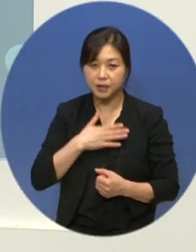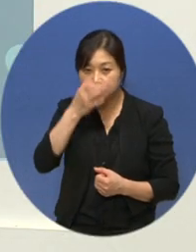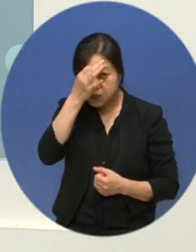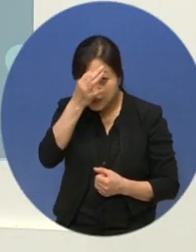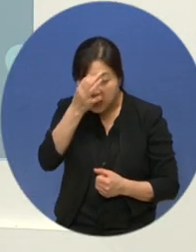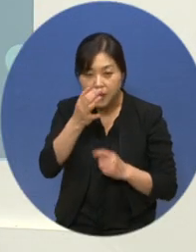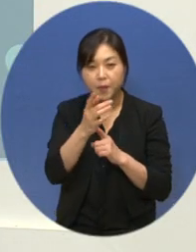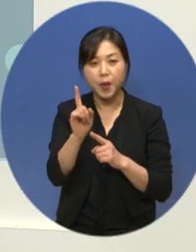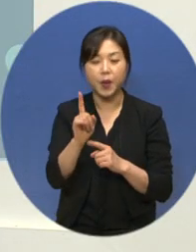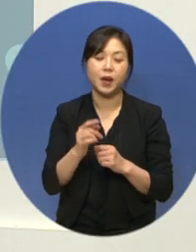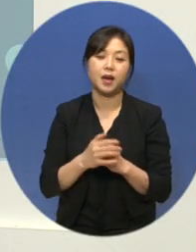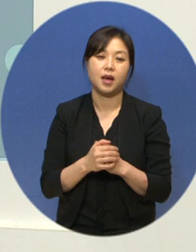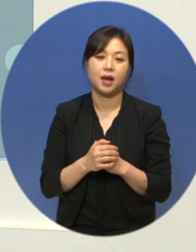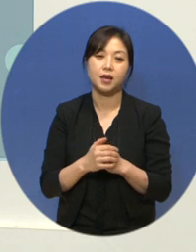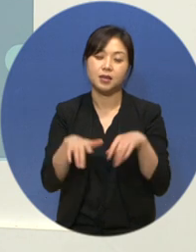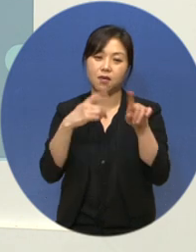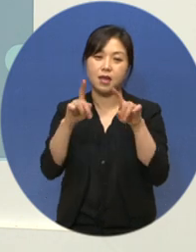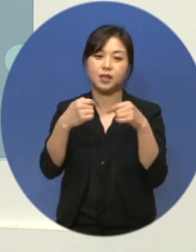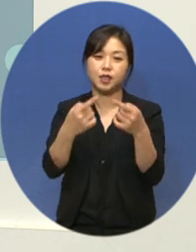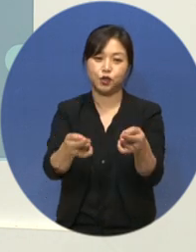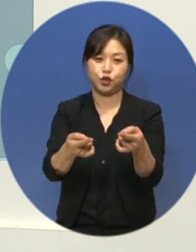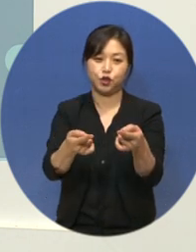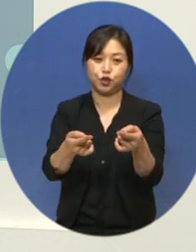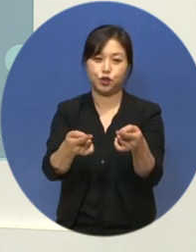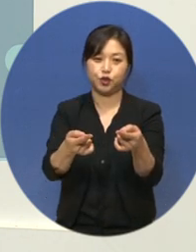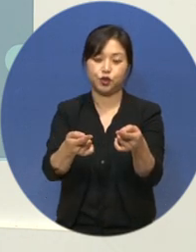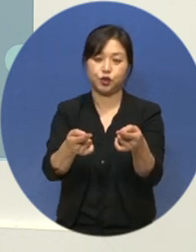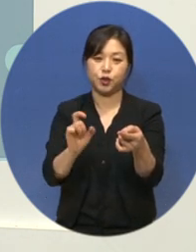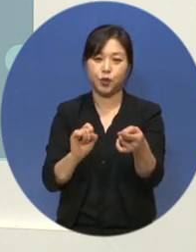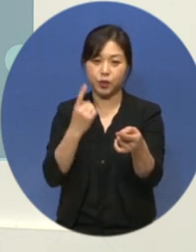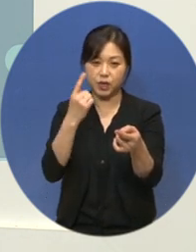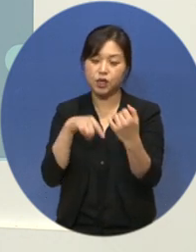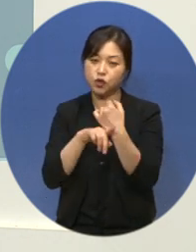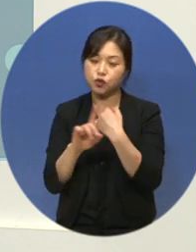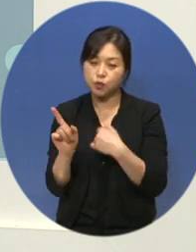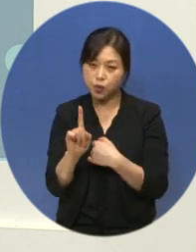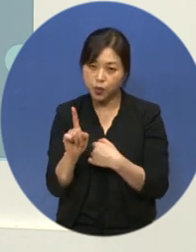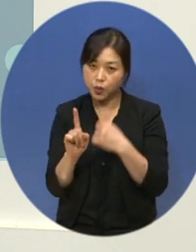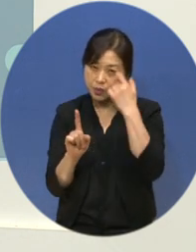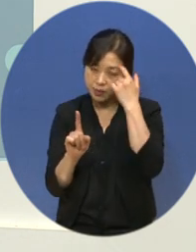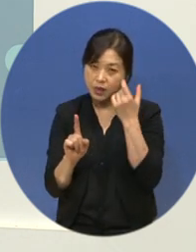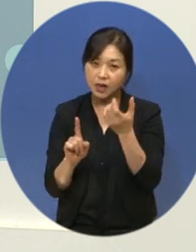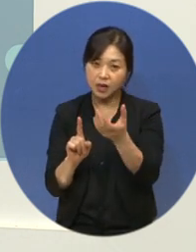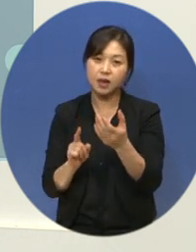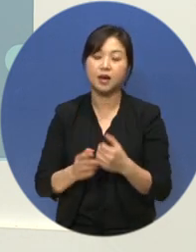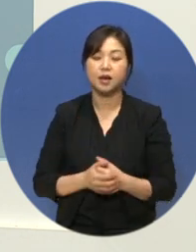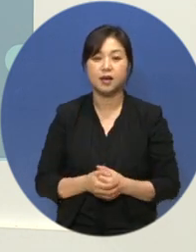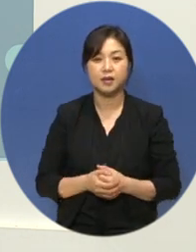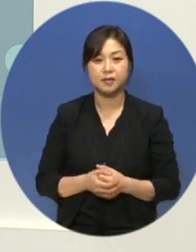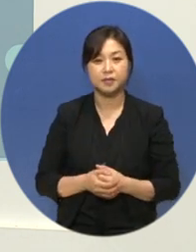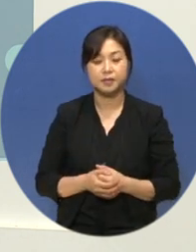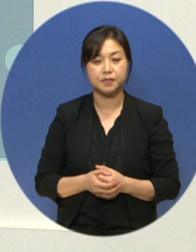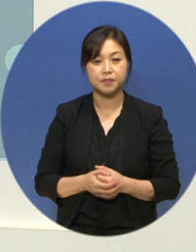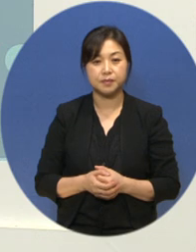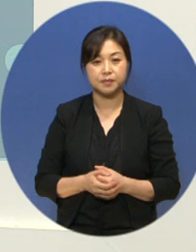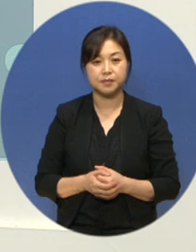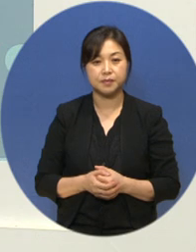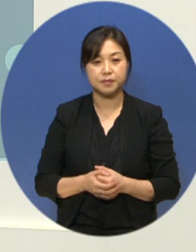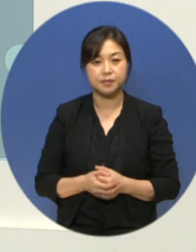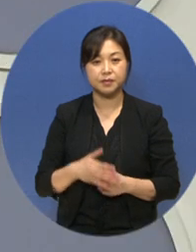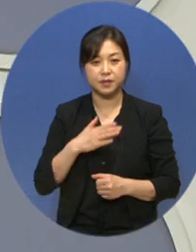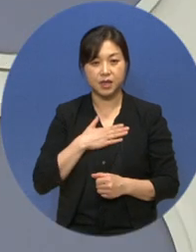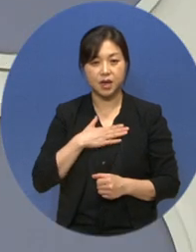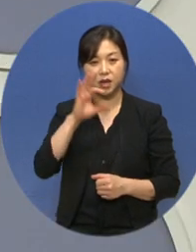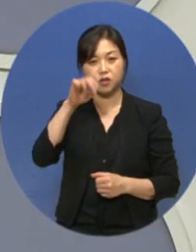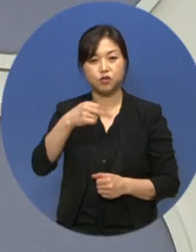전개에 진출은 어떤 동기나 이유가 있어서 하셨는가 뭐지 이제 제가 년